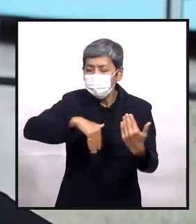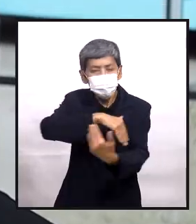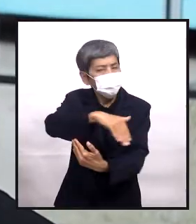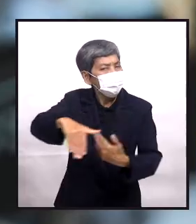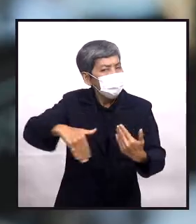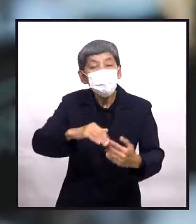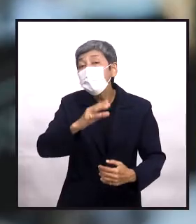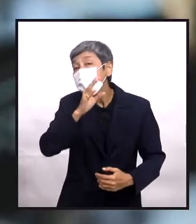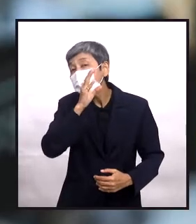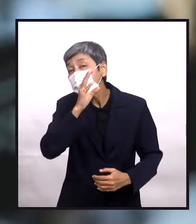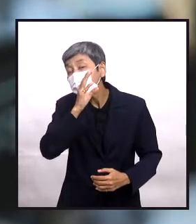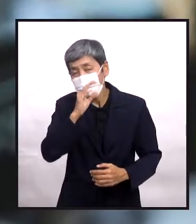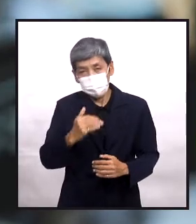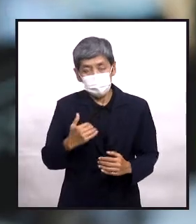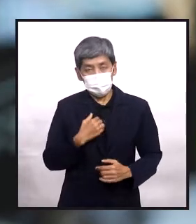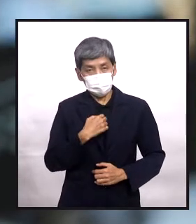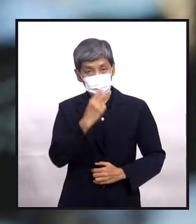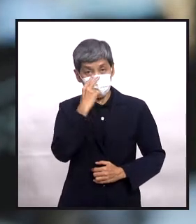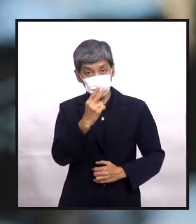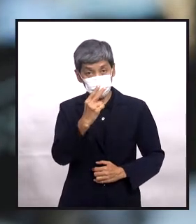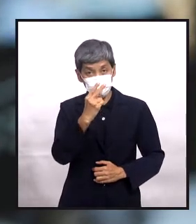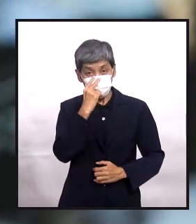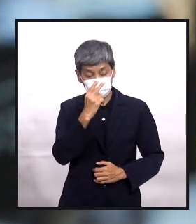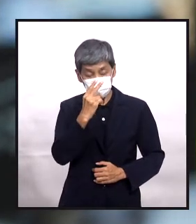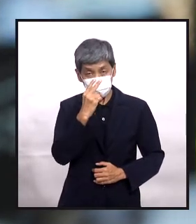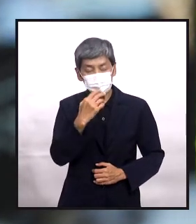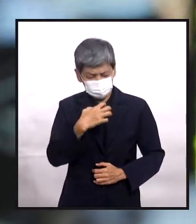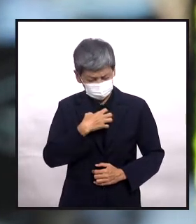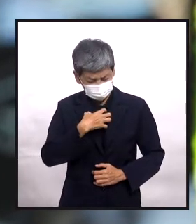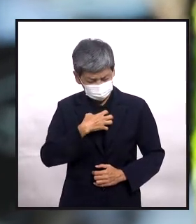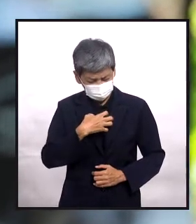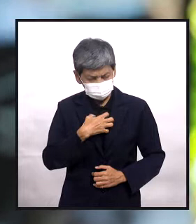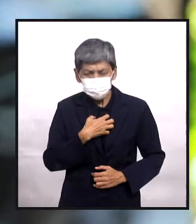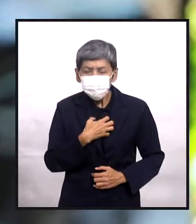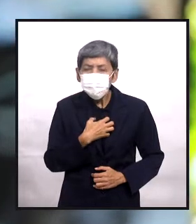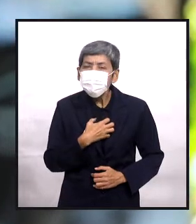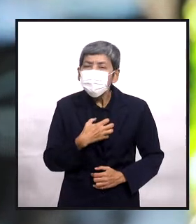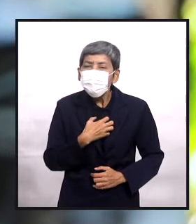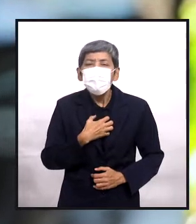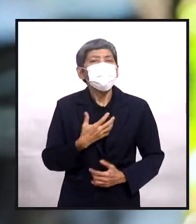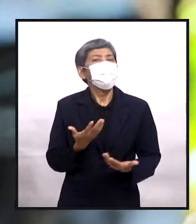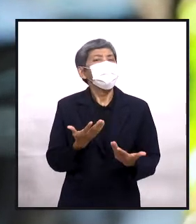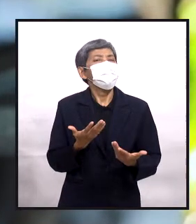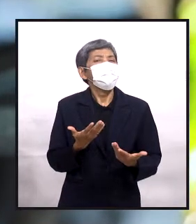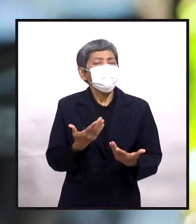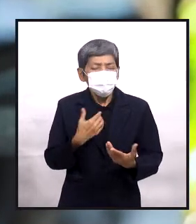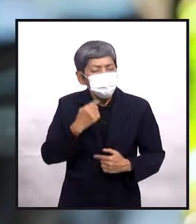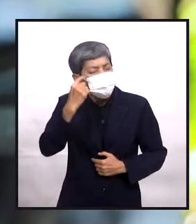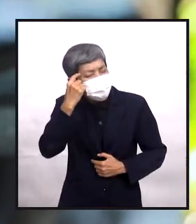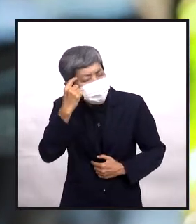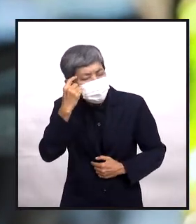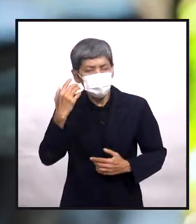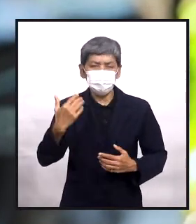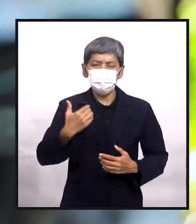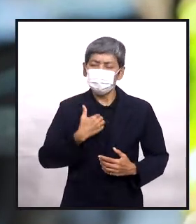มถ้ามีคนที่ชมรายการแล้วอยากที่จะสวนกระแสโลกคุณนิยมบ้างคุณใหม่มีข้อคิด